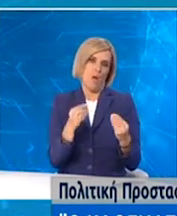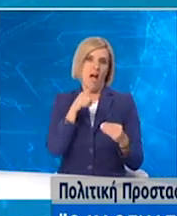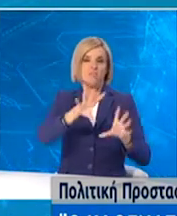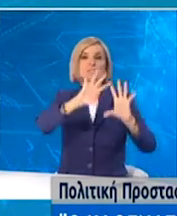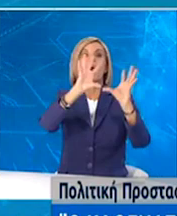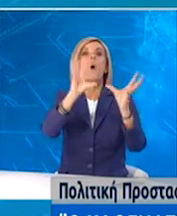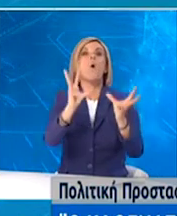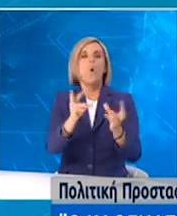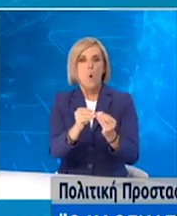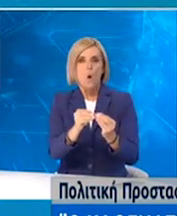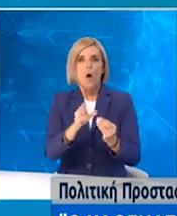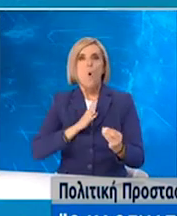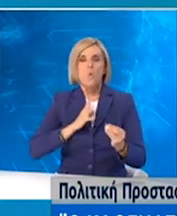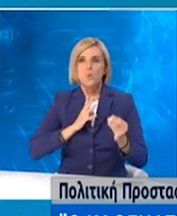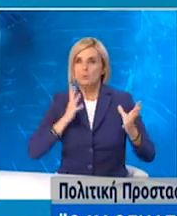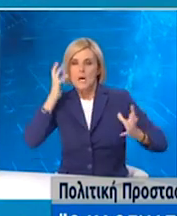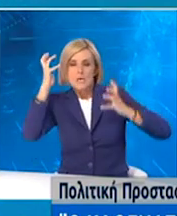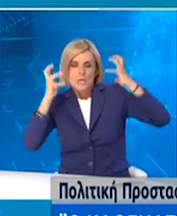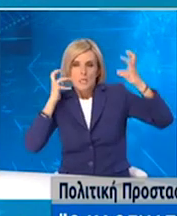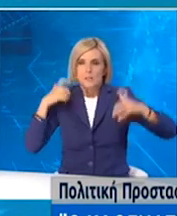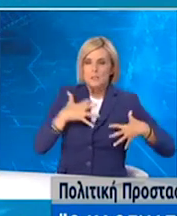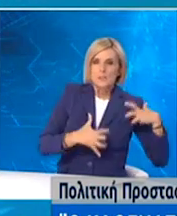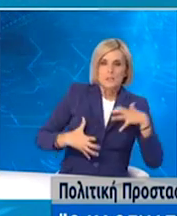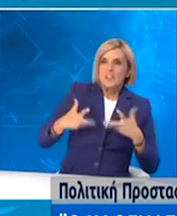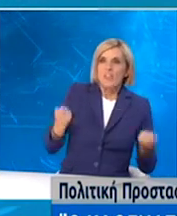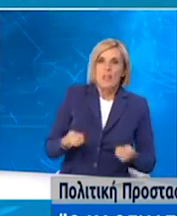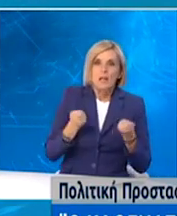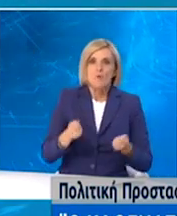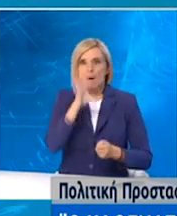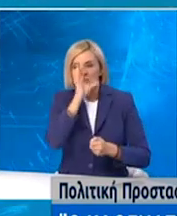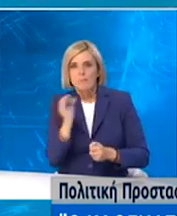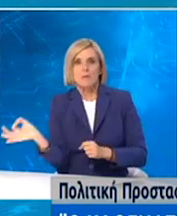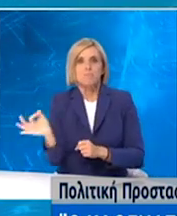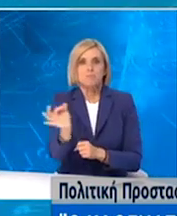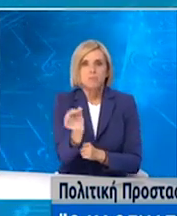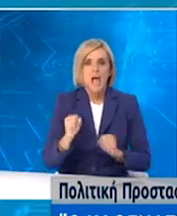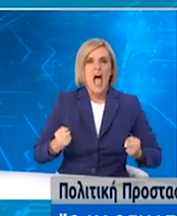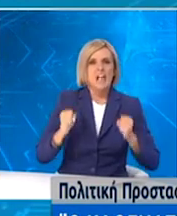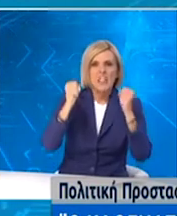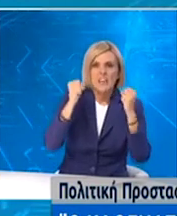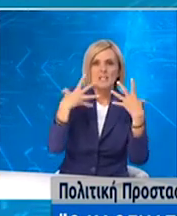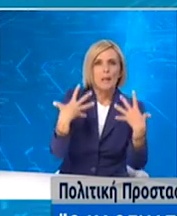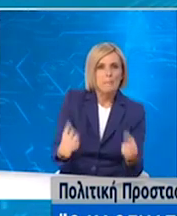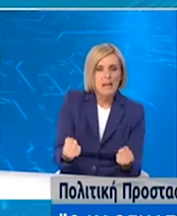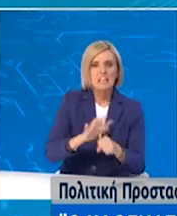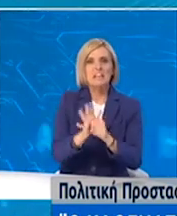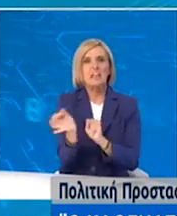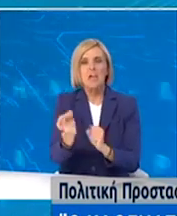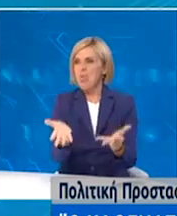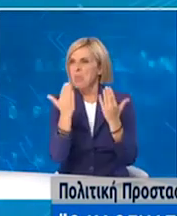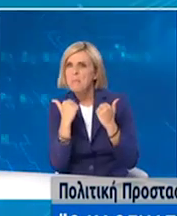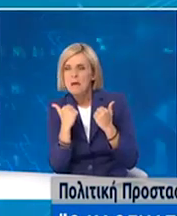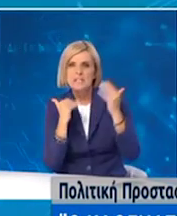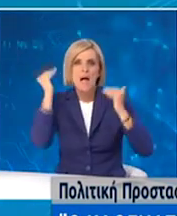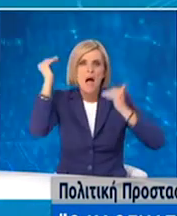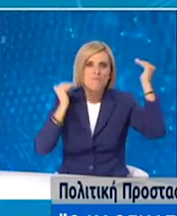αυτό δημιουργεί ένα κλίμα πανικού ή δημιουργεί ένα κίνημα αντίδρασης σε σχέση με τα πραγματικά δεδομένα.